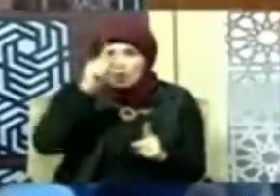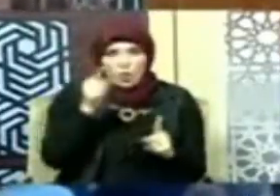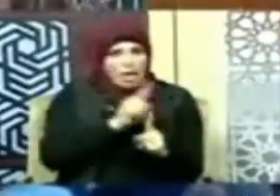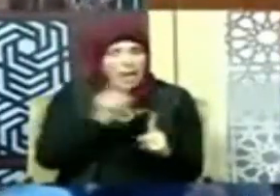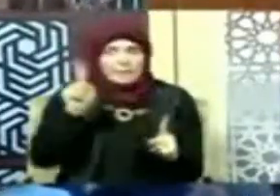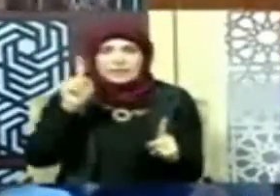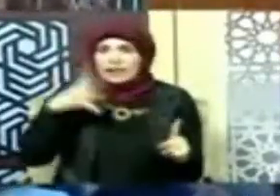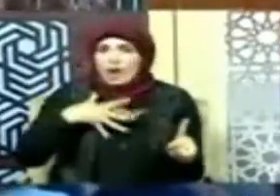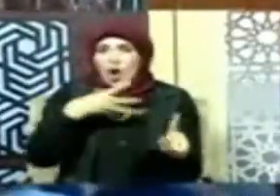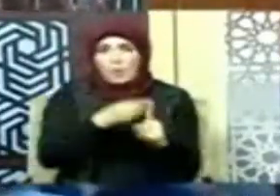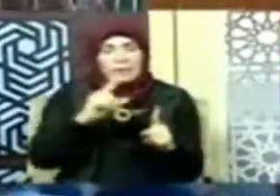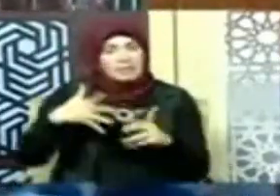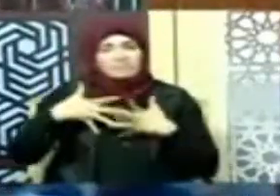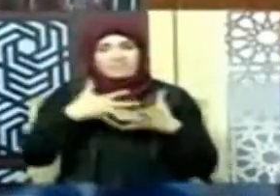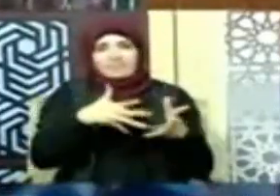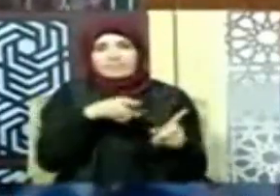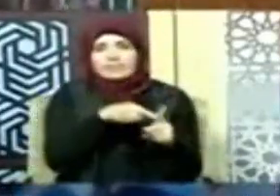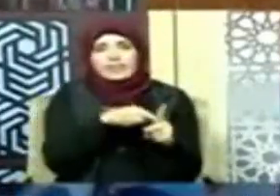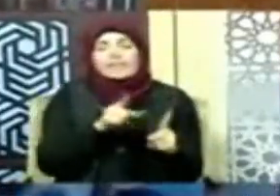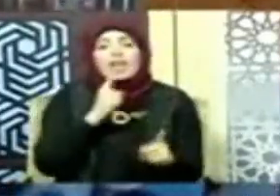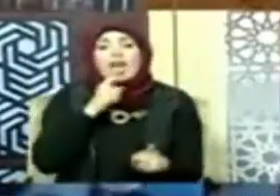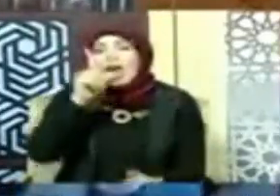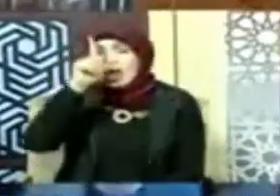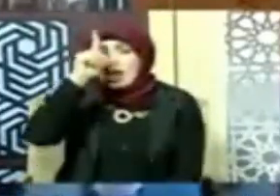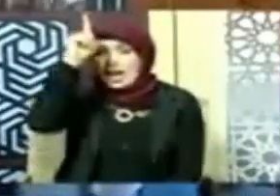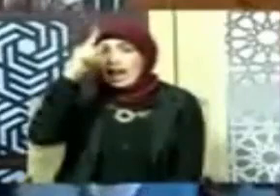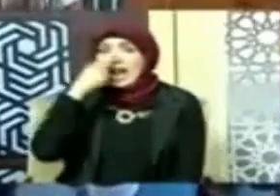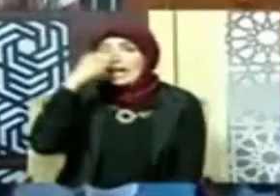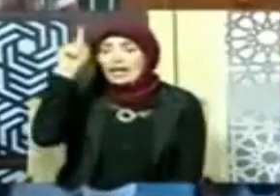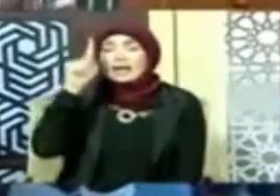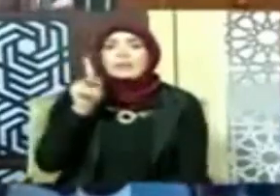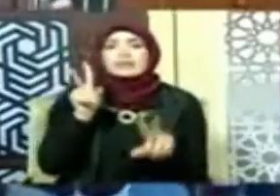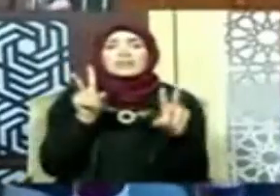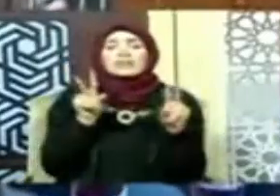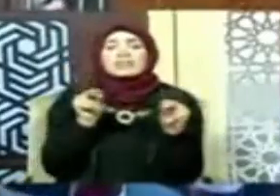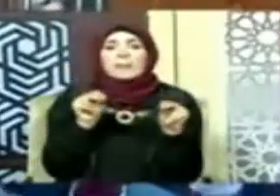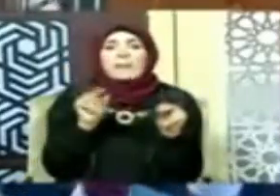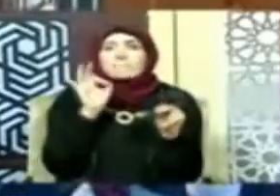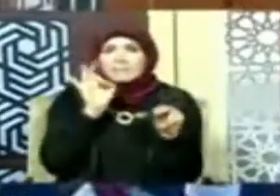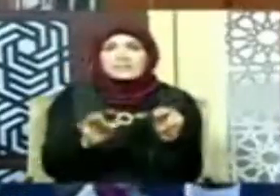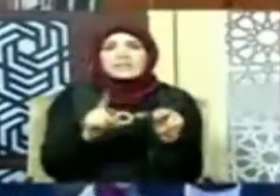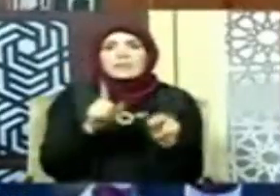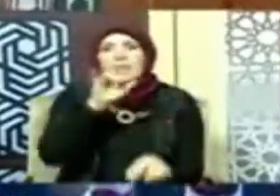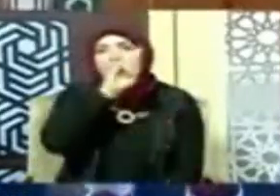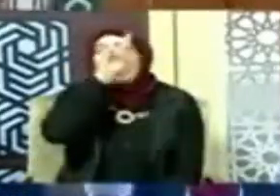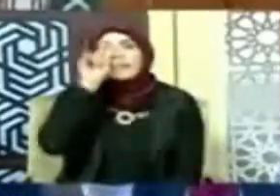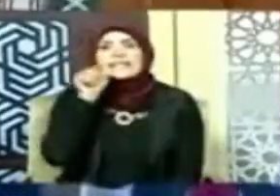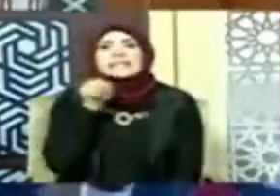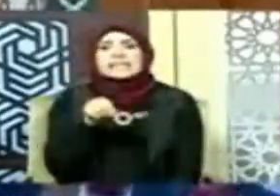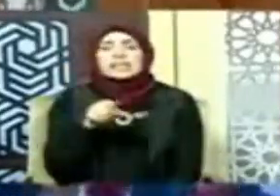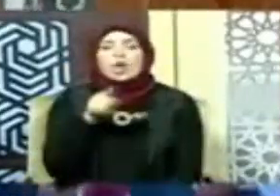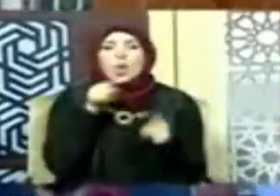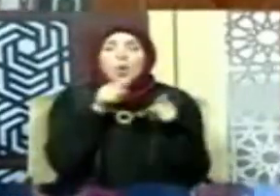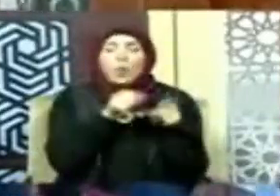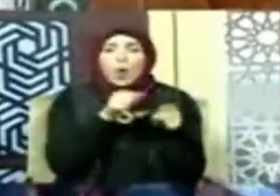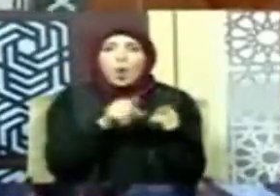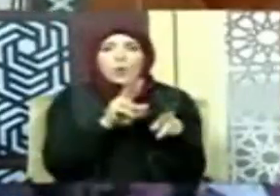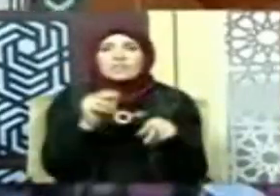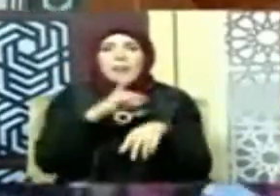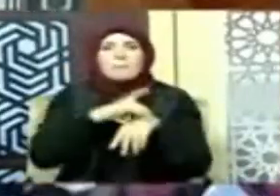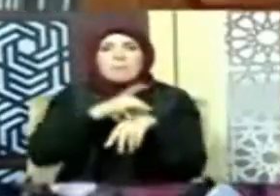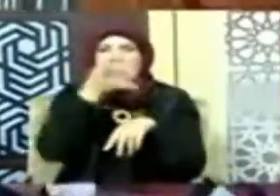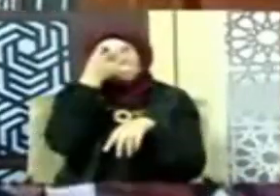فالكبر من أخص صفات إبليس، وهو وباء